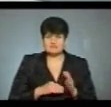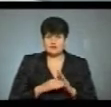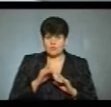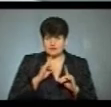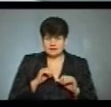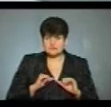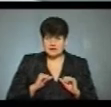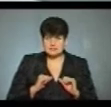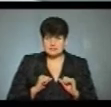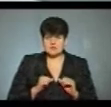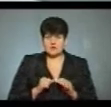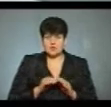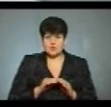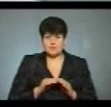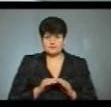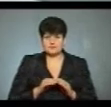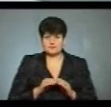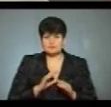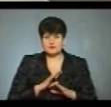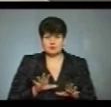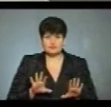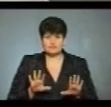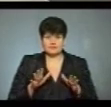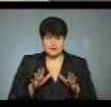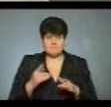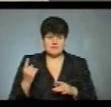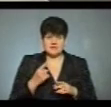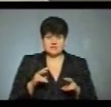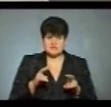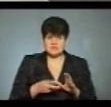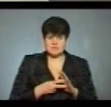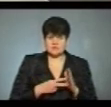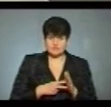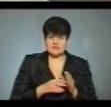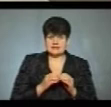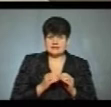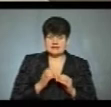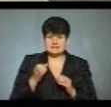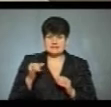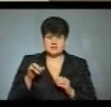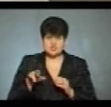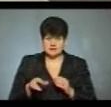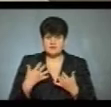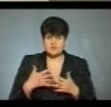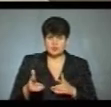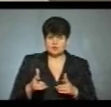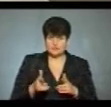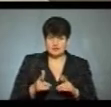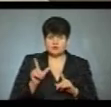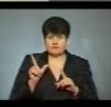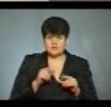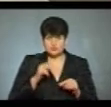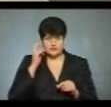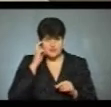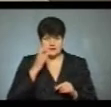уникнути тих виступів, які люди можуть проводити. Перше засідання планувалося на 10 січня, ми вже готувалися до виїзду в Київ, і